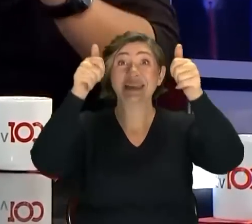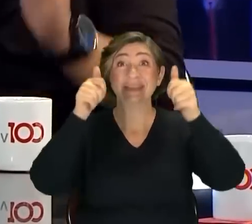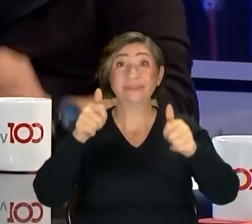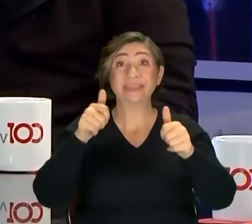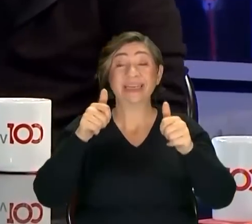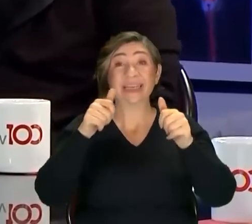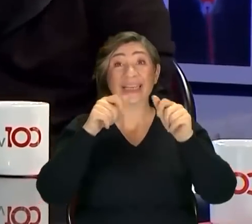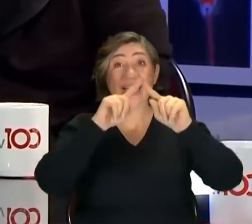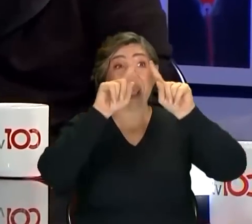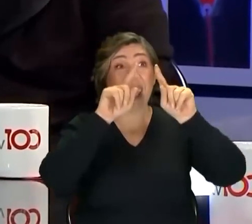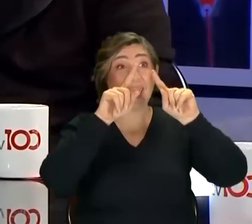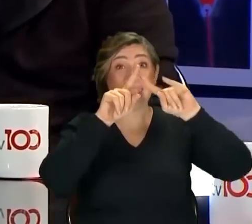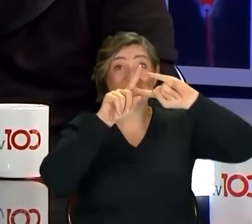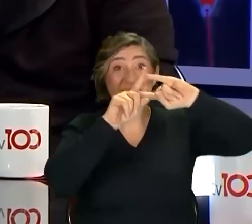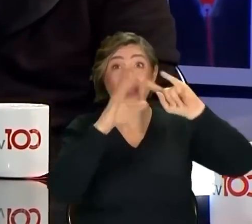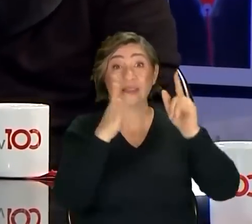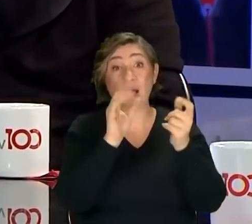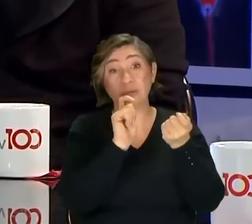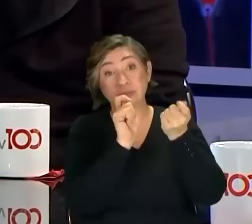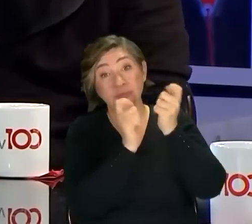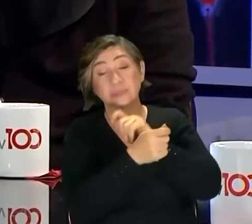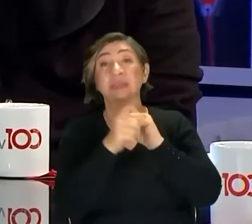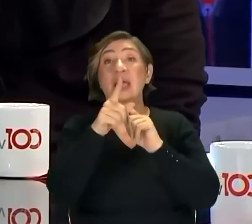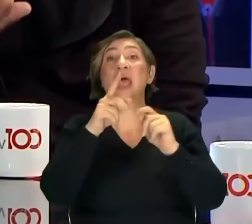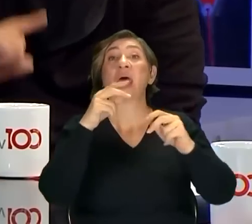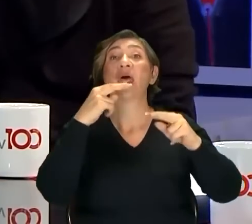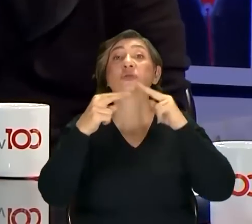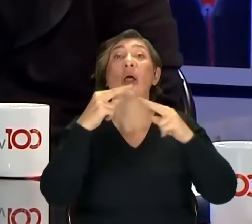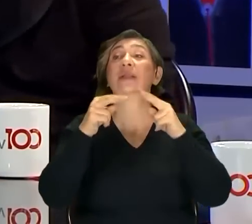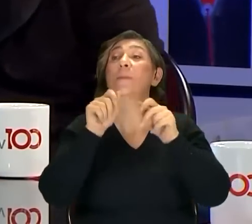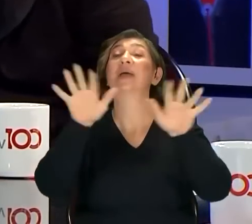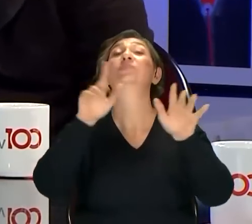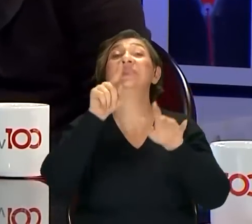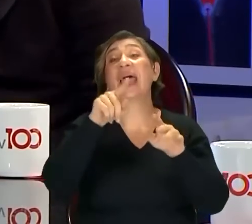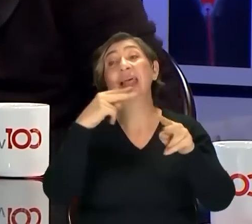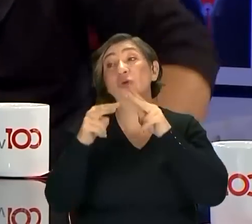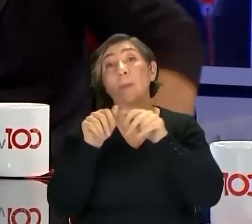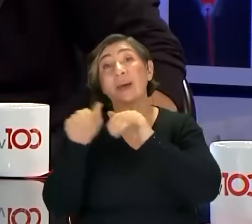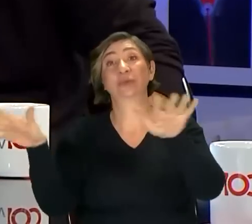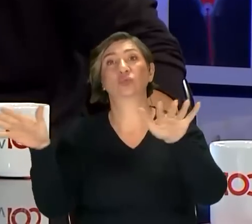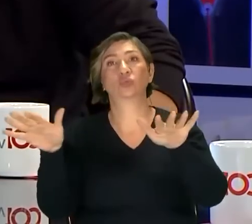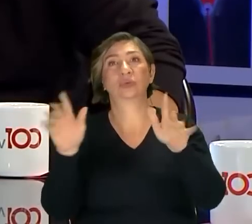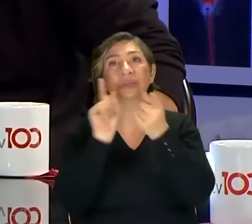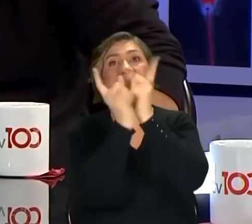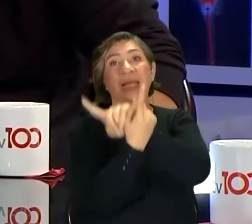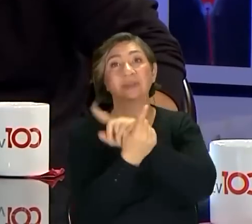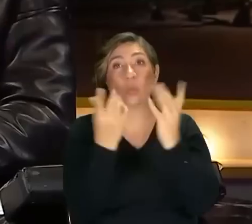ve ekrandan konu buraya geldi. Çok daha garip. Yani artık seni restoran paylaşmıyor. Sen restoranı paylaşıyorsun. Enteresan.